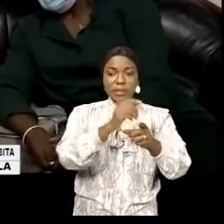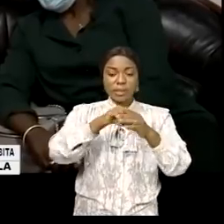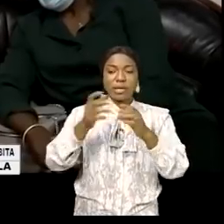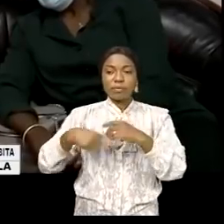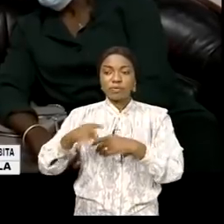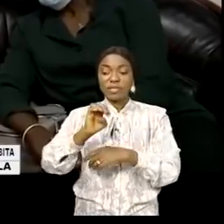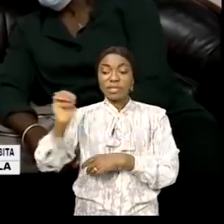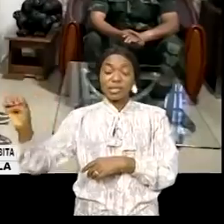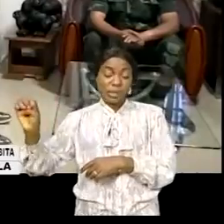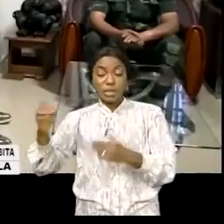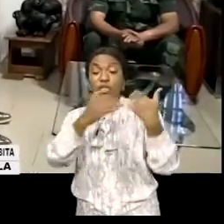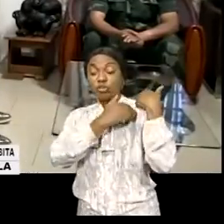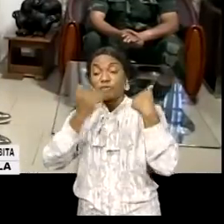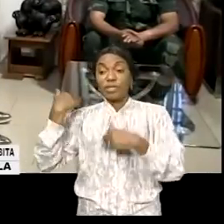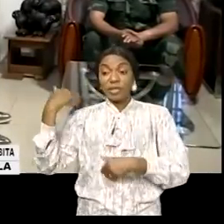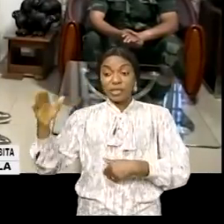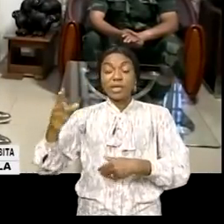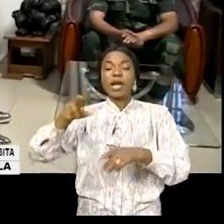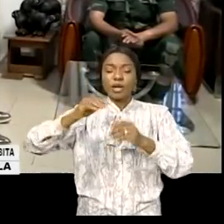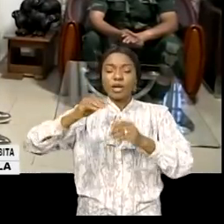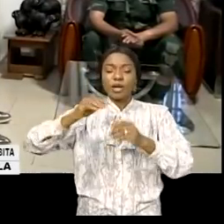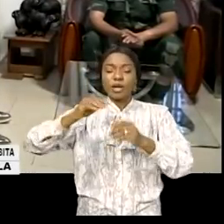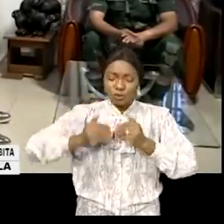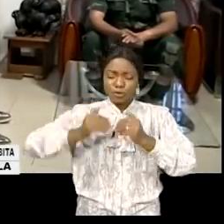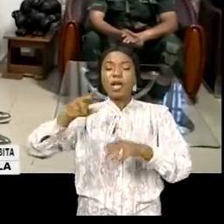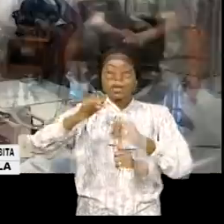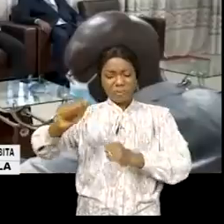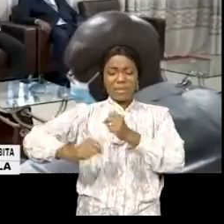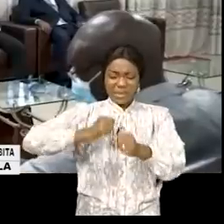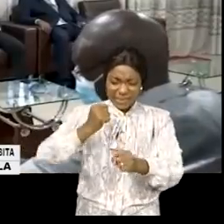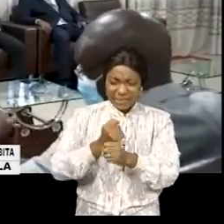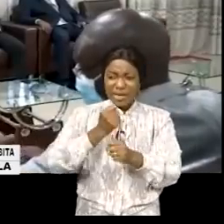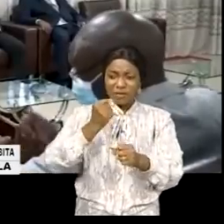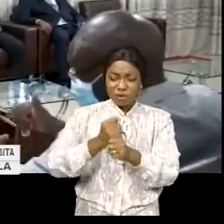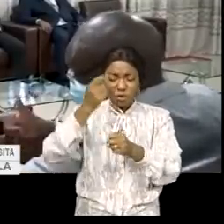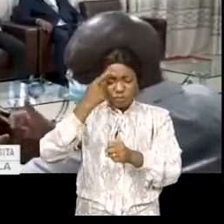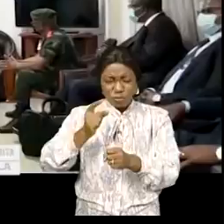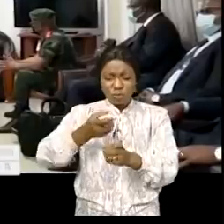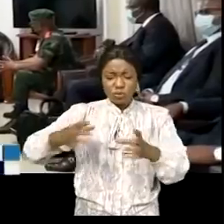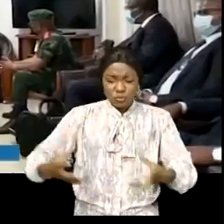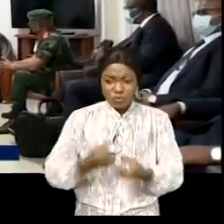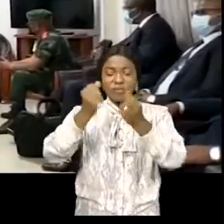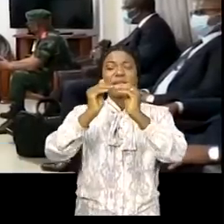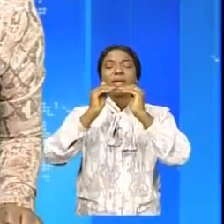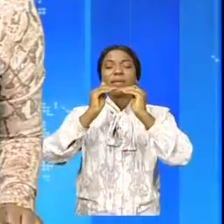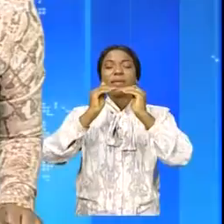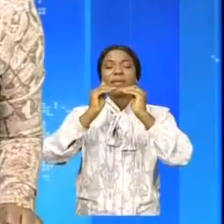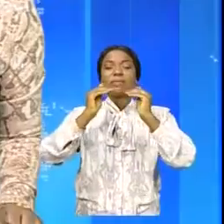l'Est, les chefs de l'État supervisent lui-même les opérations pour le plus grand bien de sa